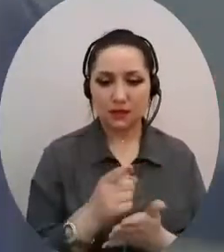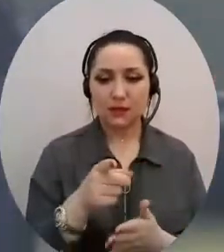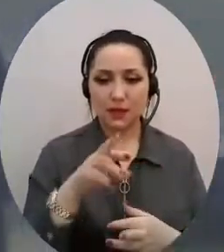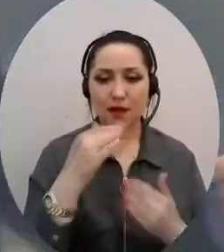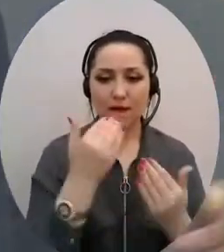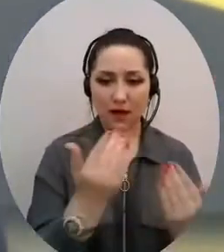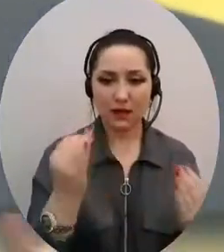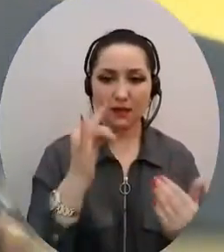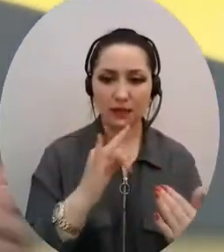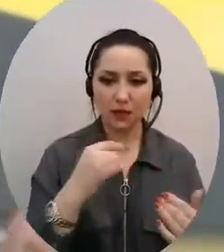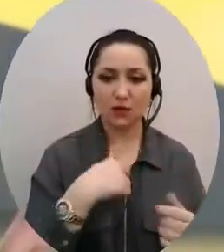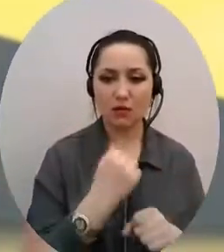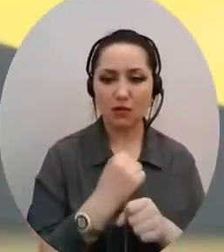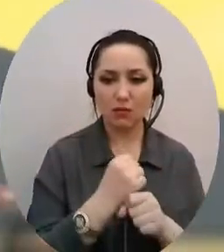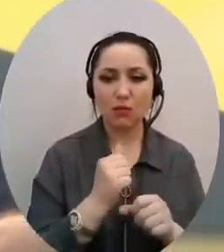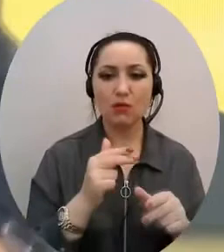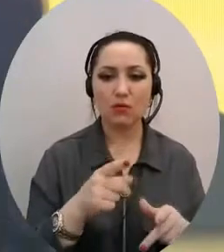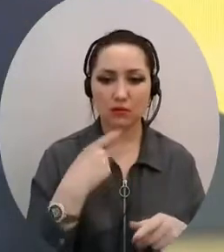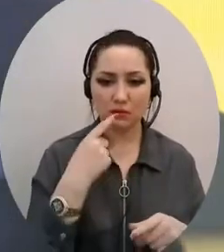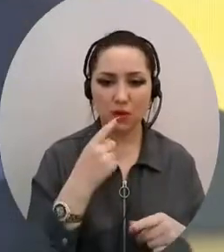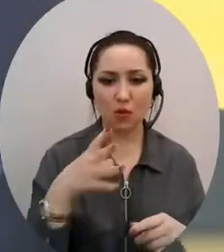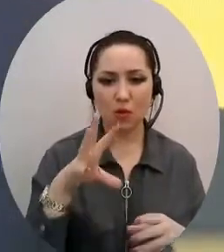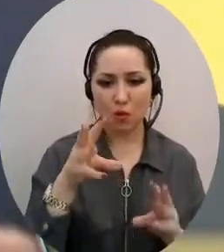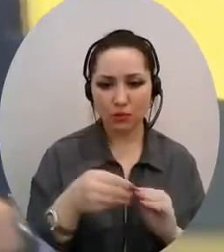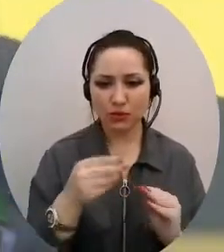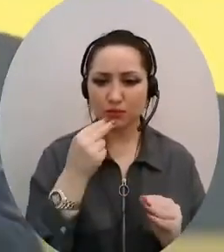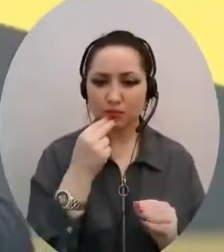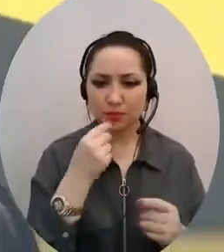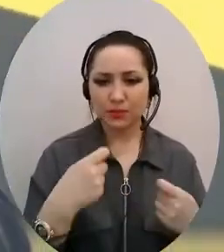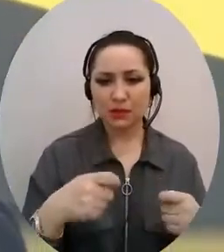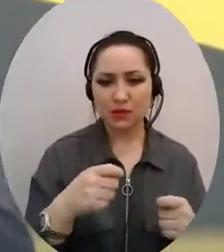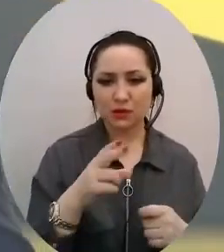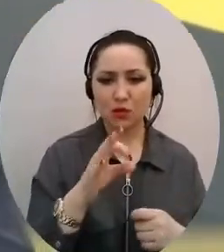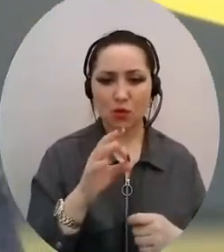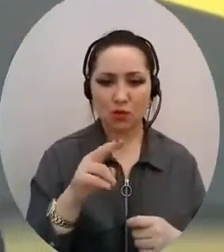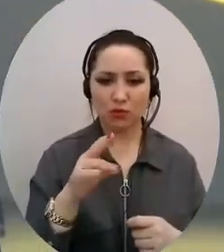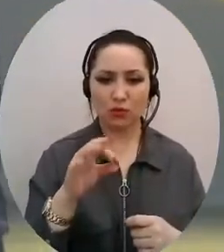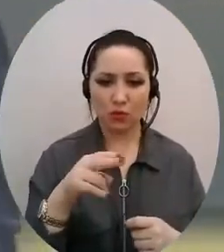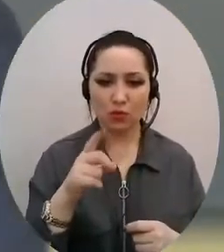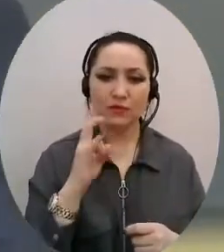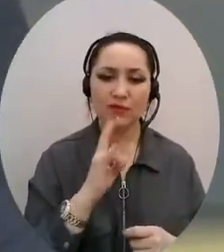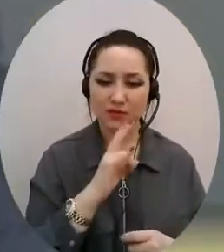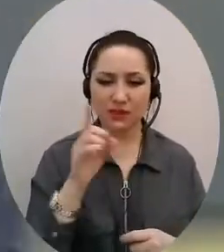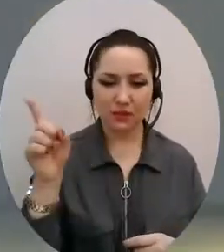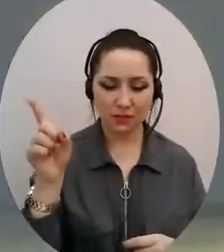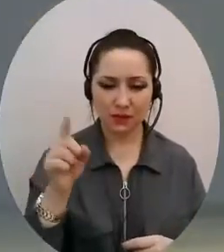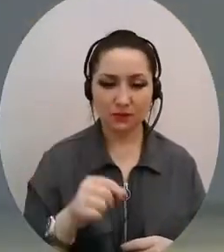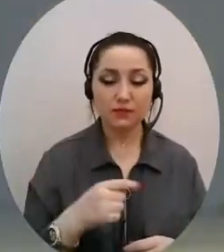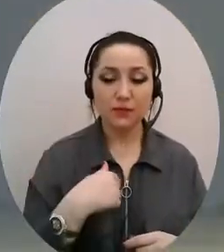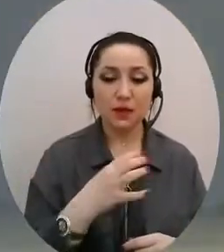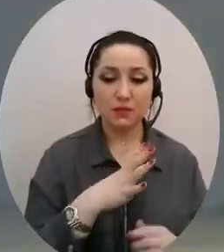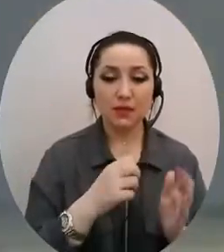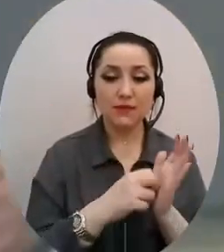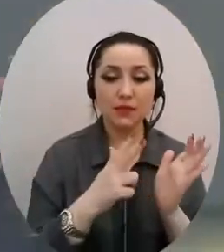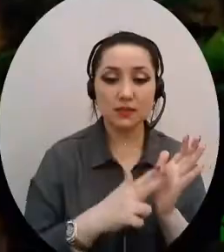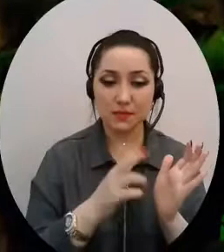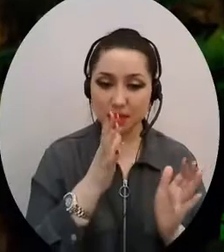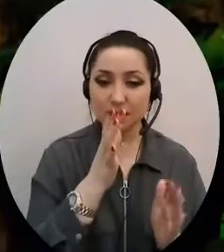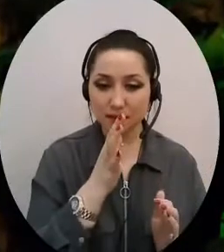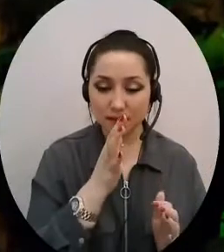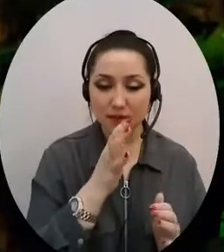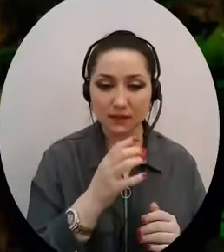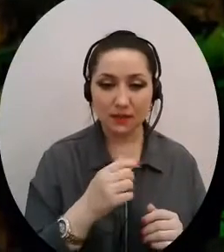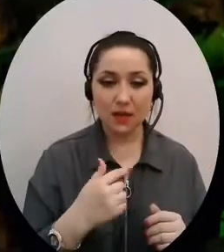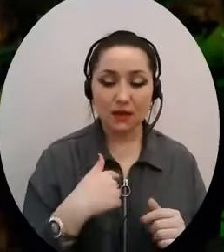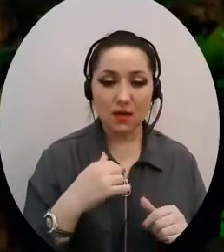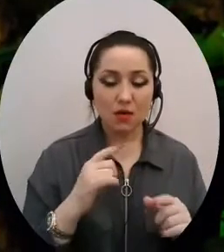Я работал, как сказал, в общепите по продаже хот-догов и в Новосибирске. Мне было 18 лет, и я